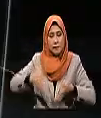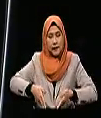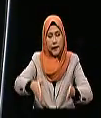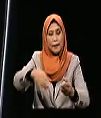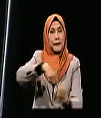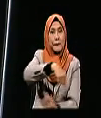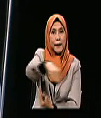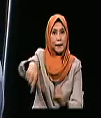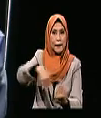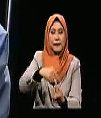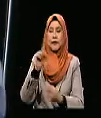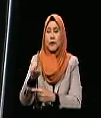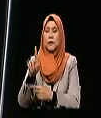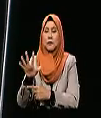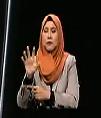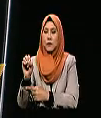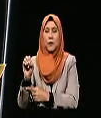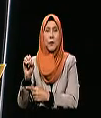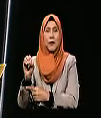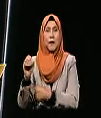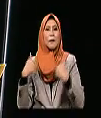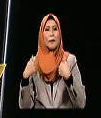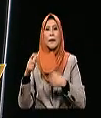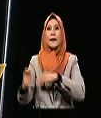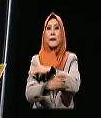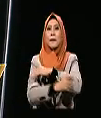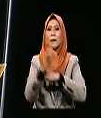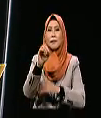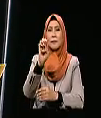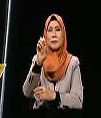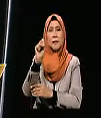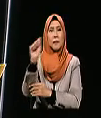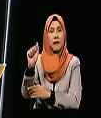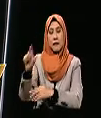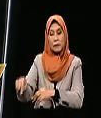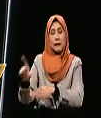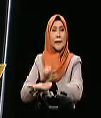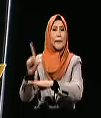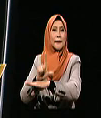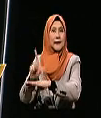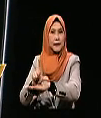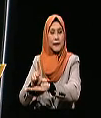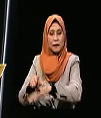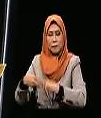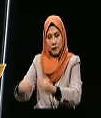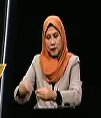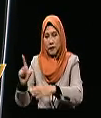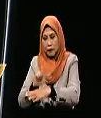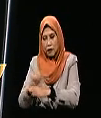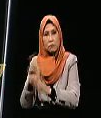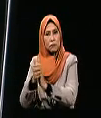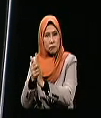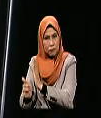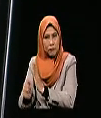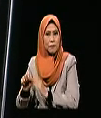perkeliling dan 150 di dekat taman desa sana. Hak taman desa ni ialah latihan. Mereka ni dibagi latihan